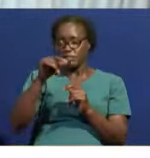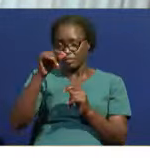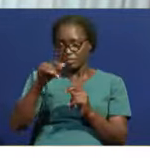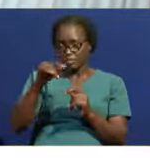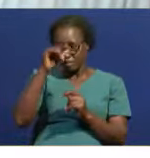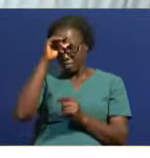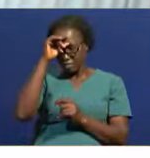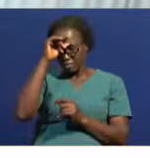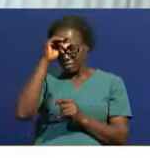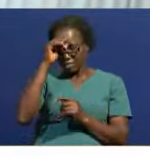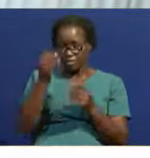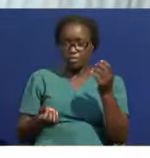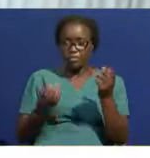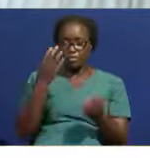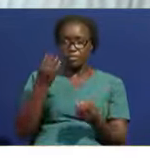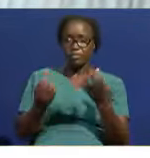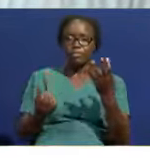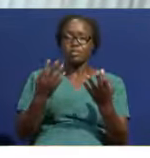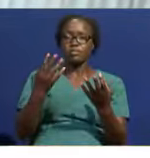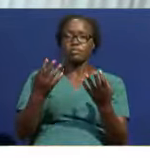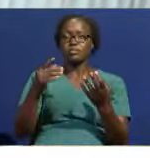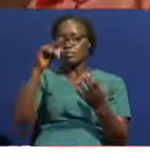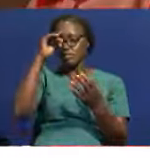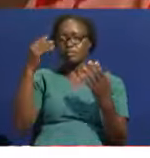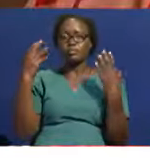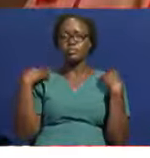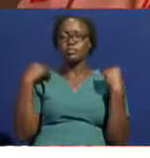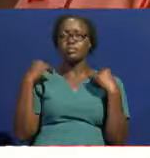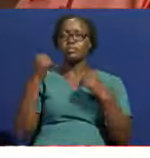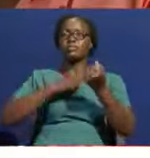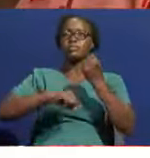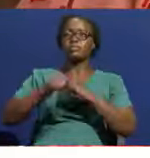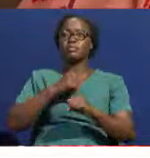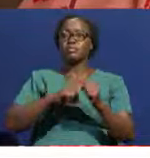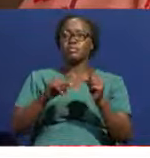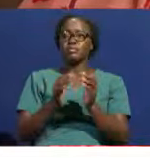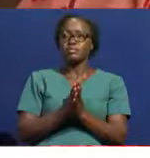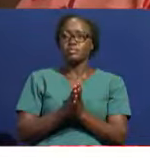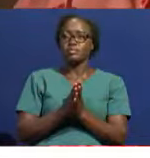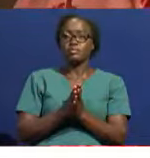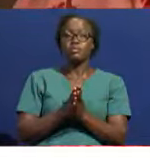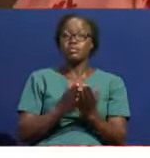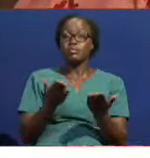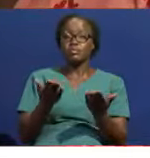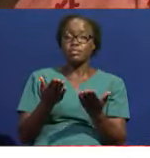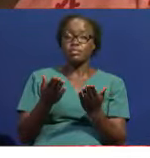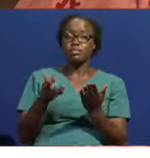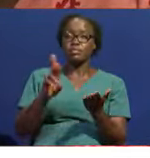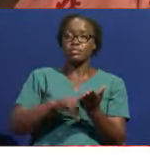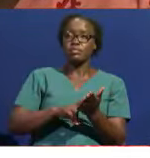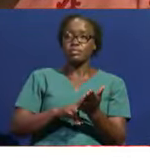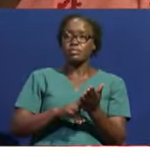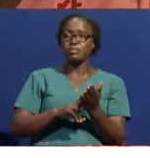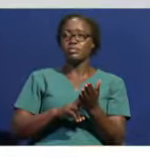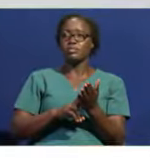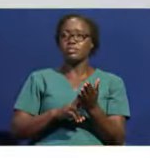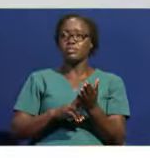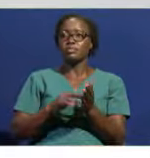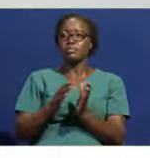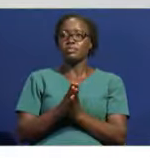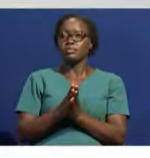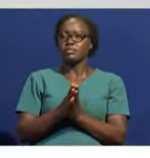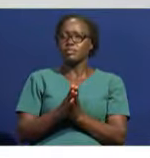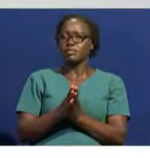kwa ushirikiano na serikali ya Practical Action imetoa mafunzo kwa mawakala wa kutathmini na kurekodi idadi ya watu wanaotumia nishati ya